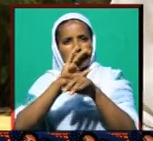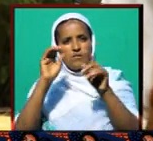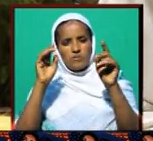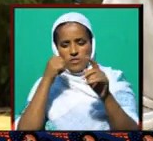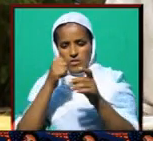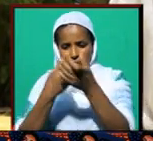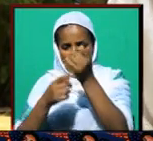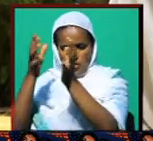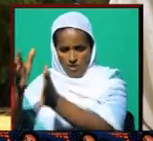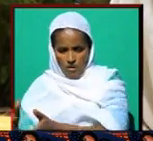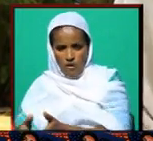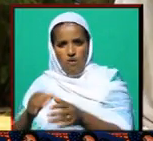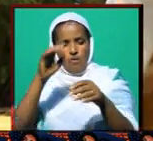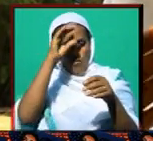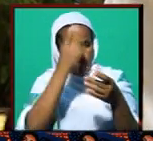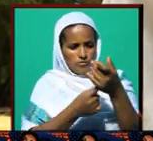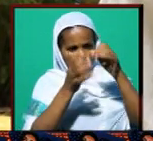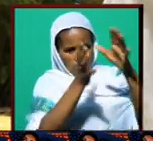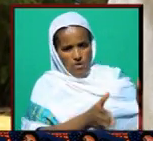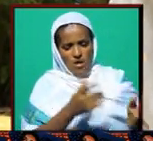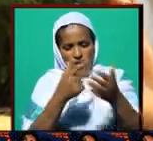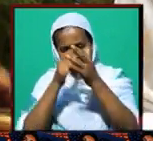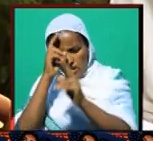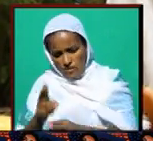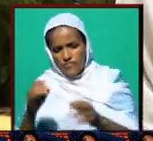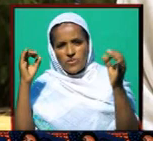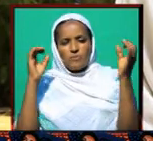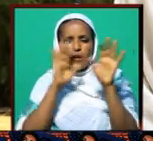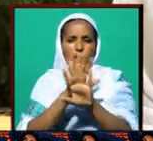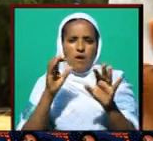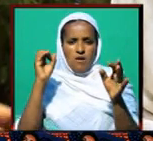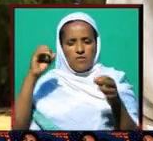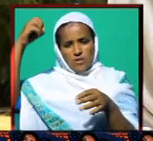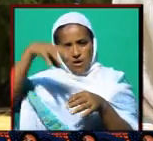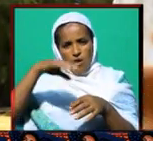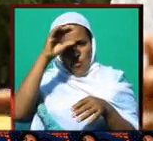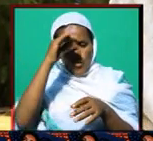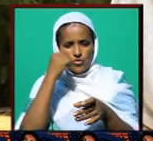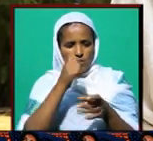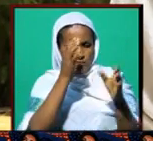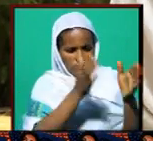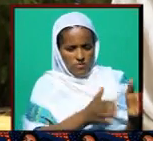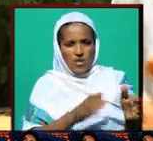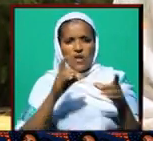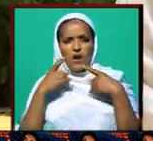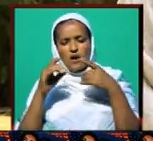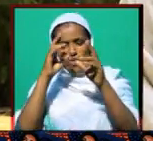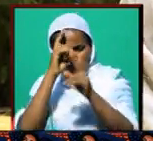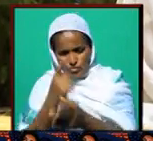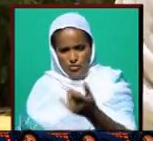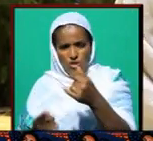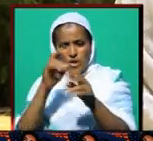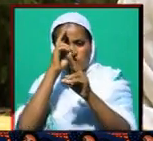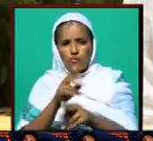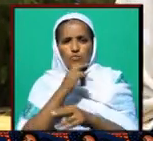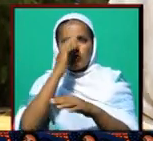የቤተክርስቲያን መጋር መጸለያ ያሉ ለአነስ ለባይቲቱን የሴቶች መጸለያ ለብቻ አለ። ያ ክብራቸው ነው፣ ያ መጎናጸፊያቸው ነው፣ ያ ጸጋቸው ነው። የወንዶችም ለብቻ